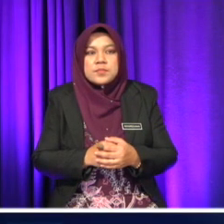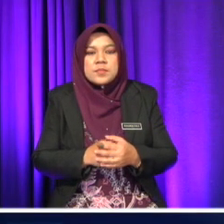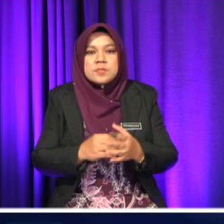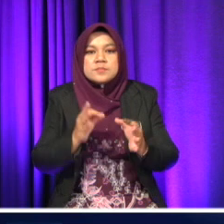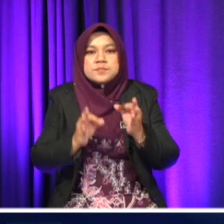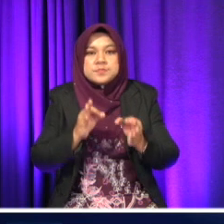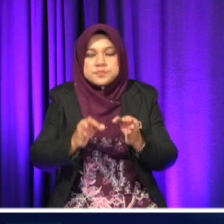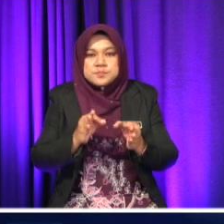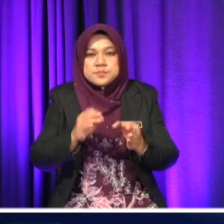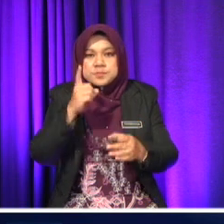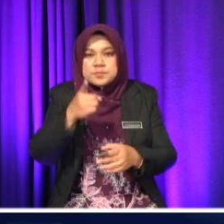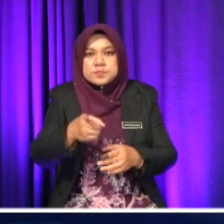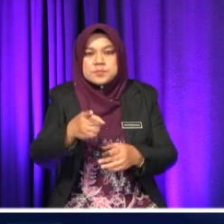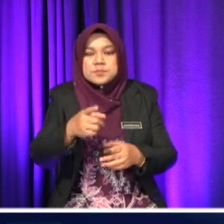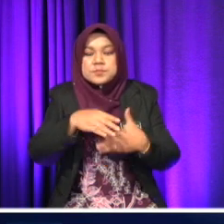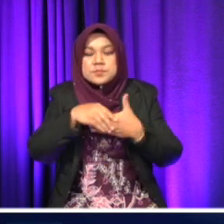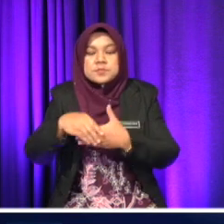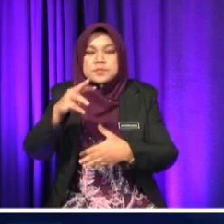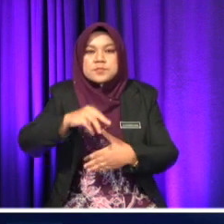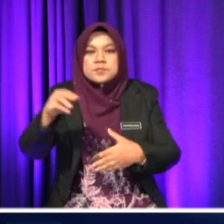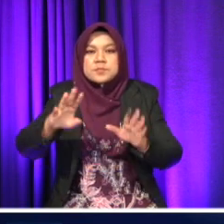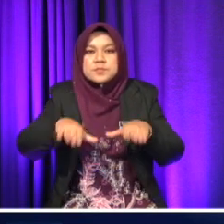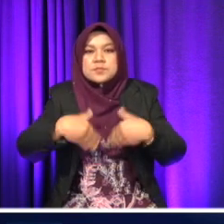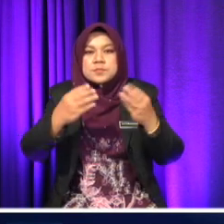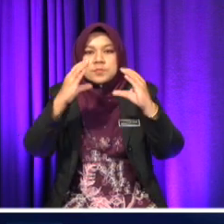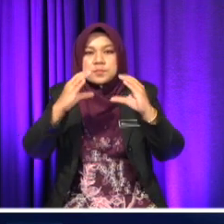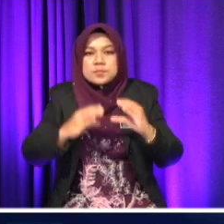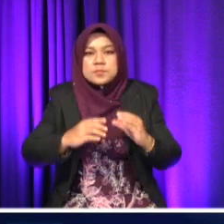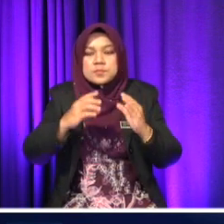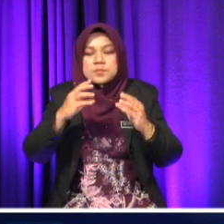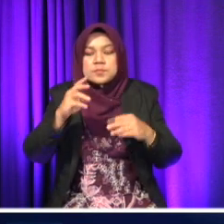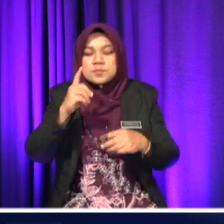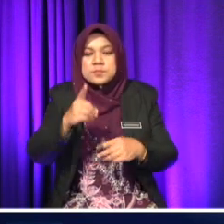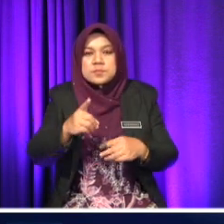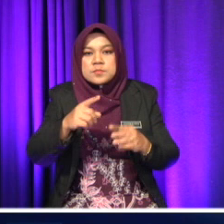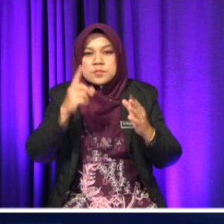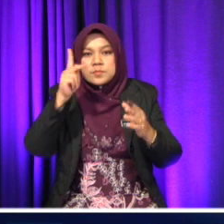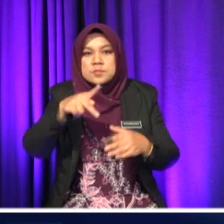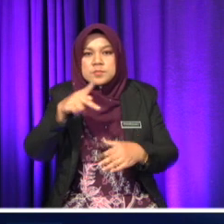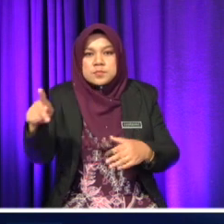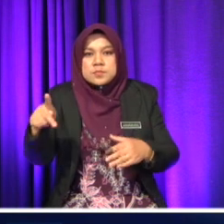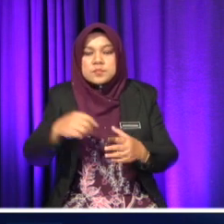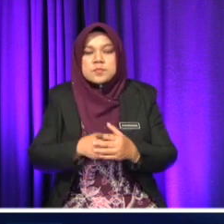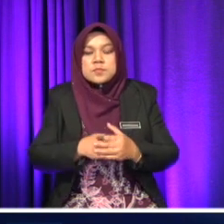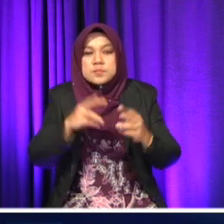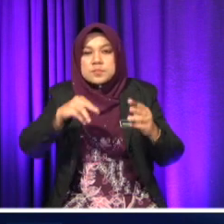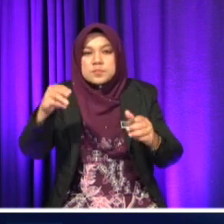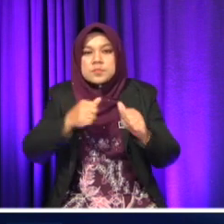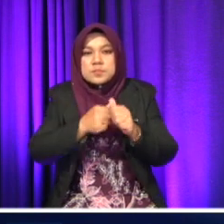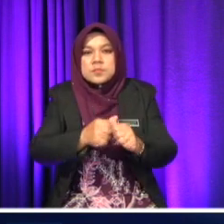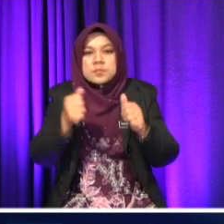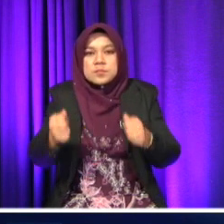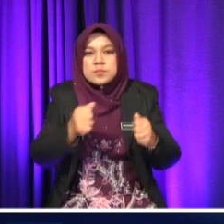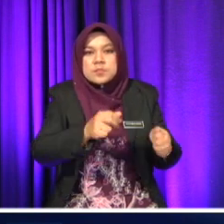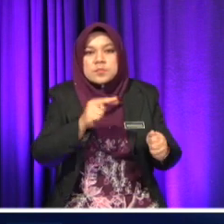jika anda pemimpin murid Bagaimanakah cara untuk Anda memastikan murid mematuhi peraturan sekolah Nyatakan